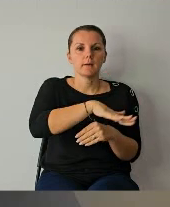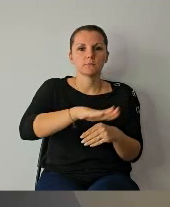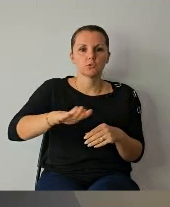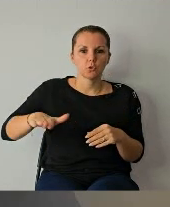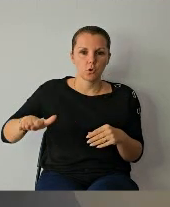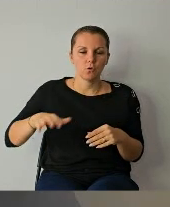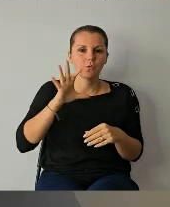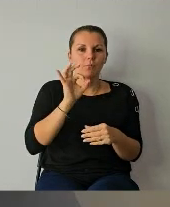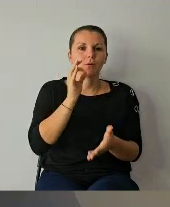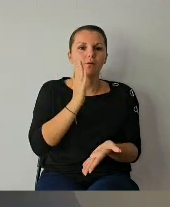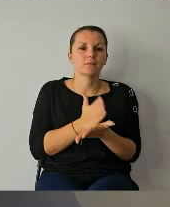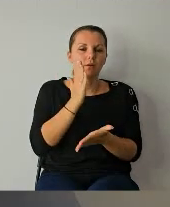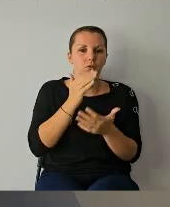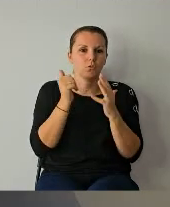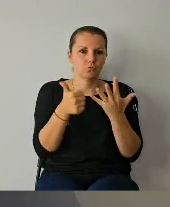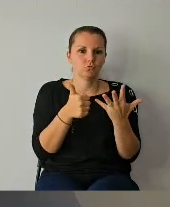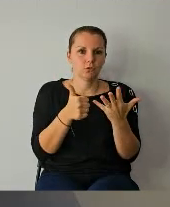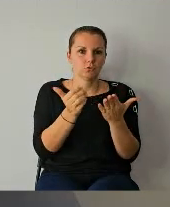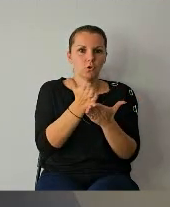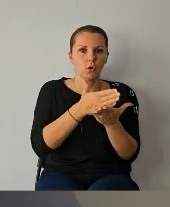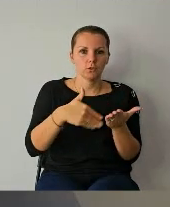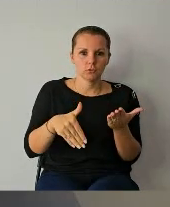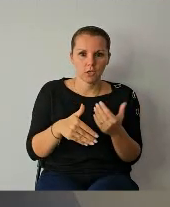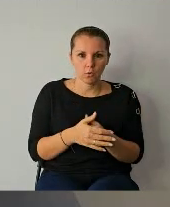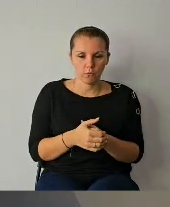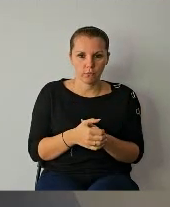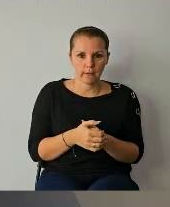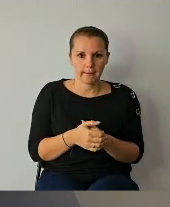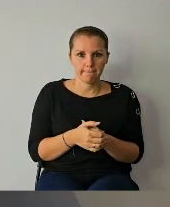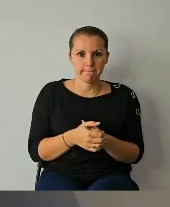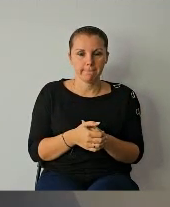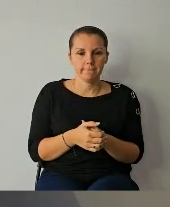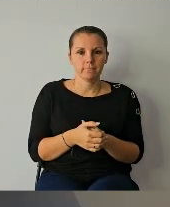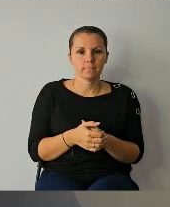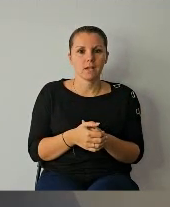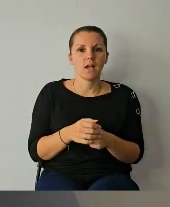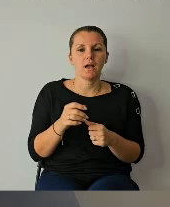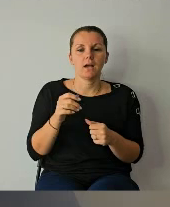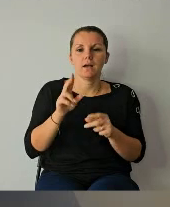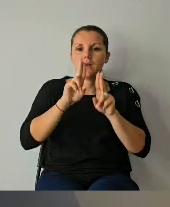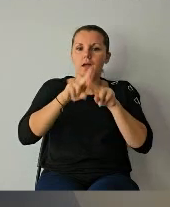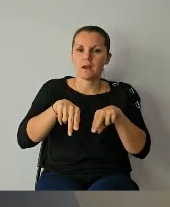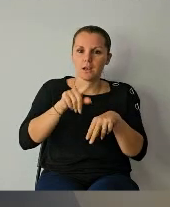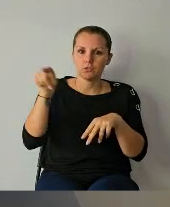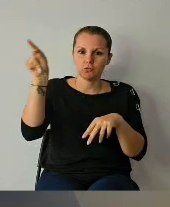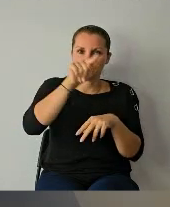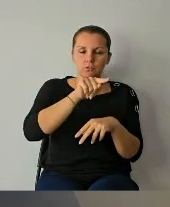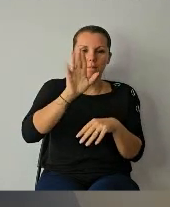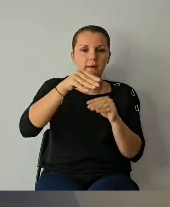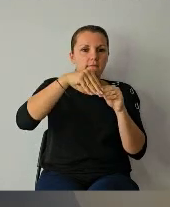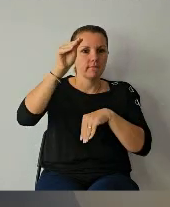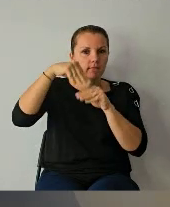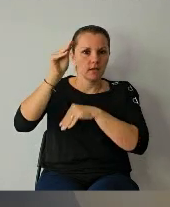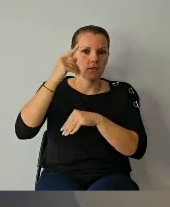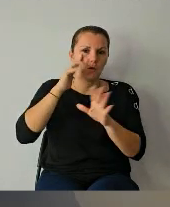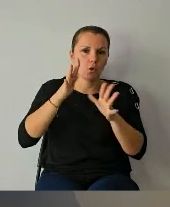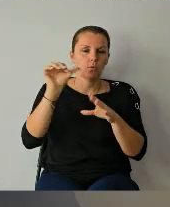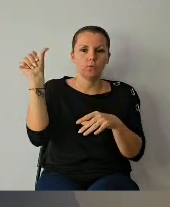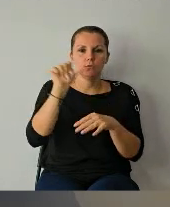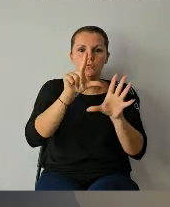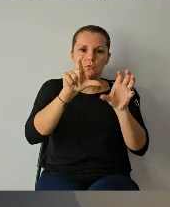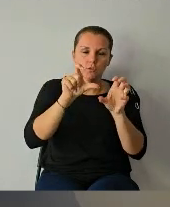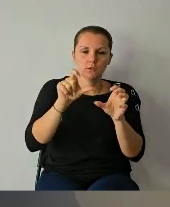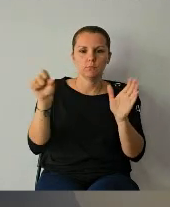dlatego że ona ma tylko 6 oddziałów. Natomiast wszystkie pozostałe mają więcej, mają około 1700